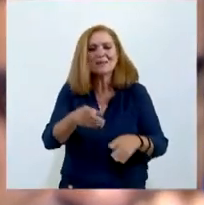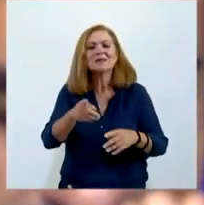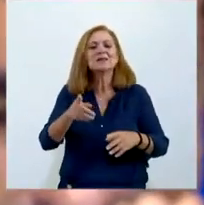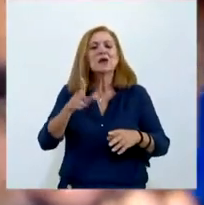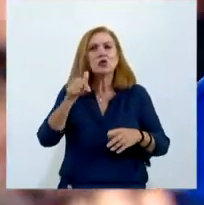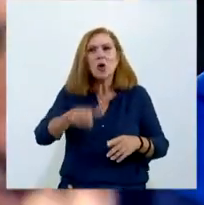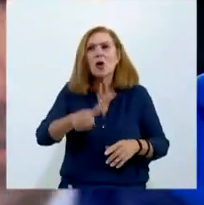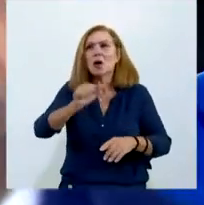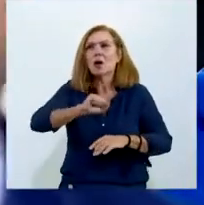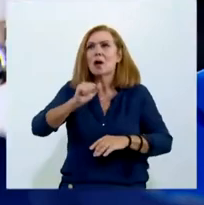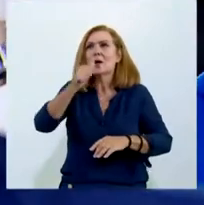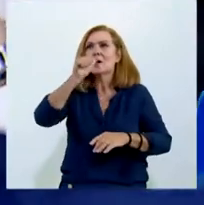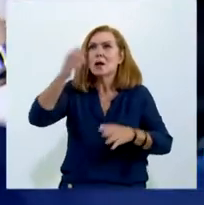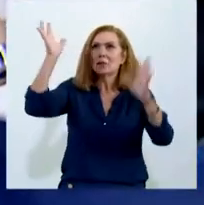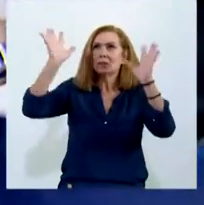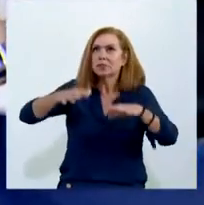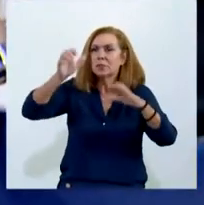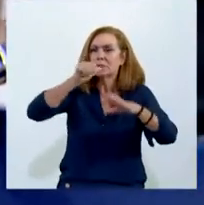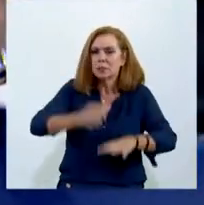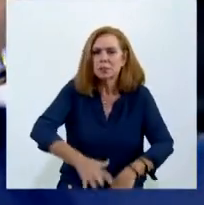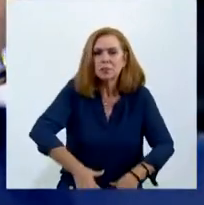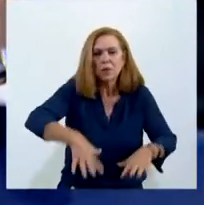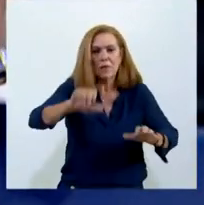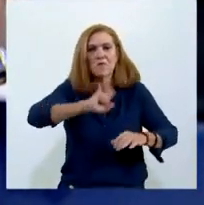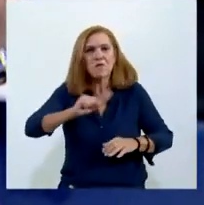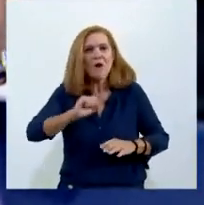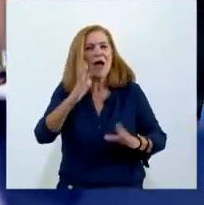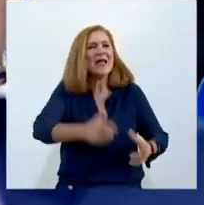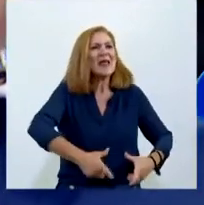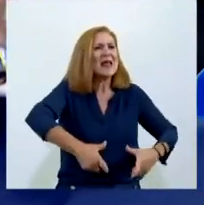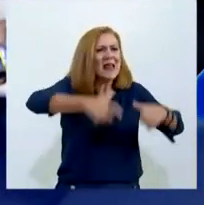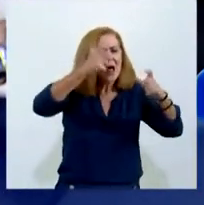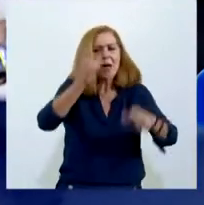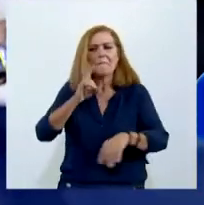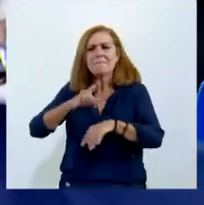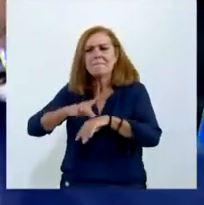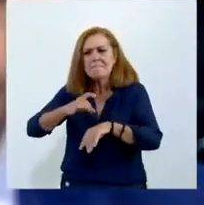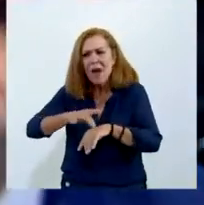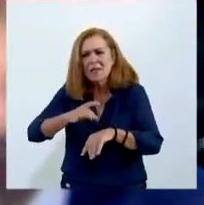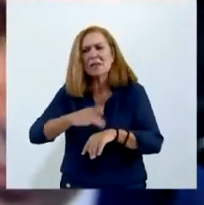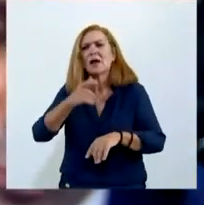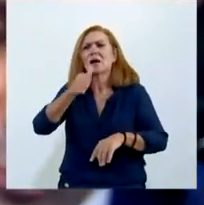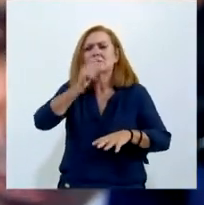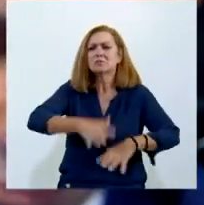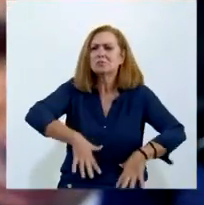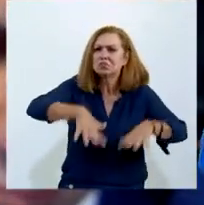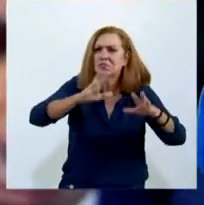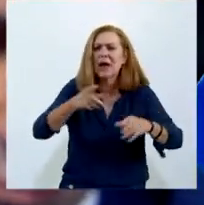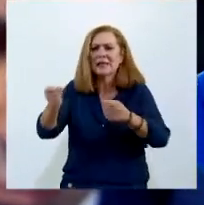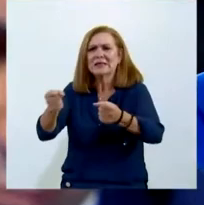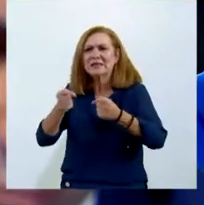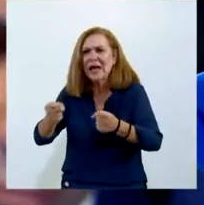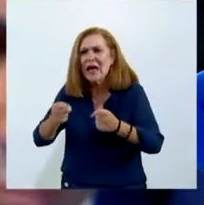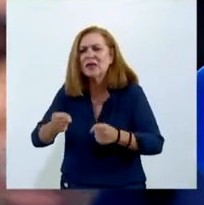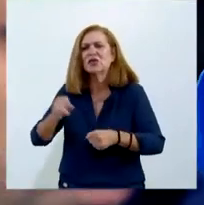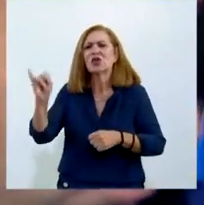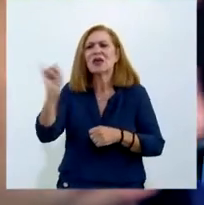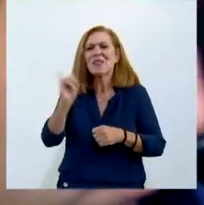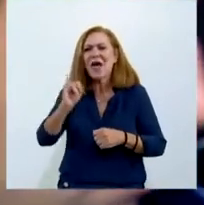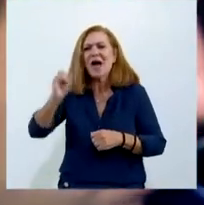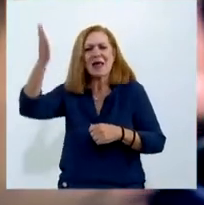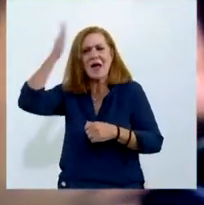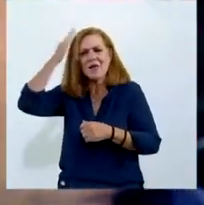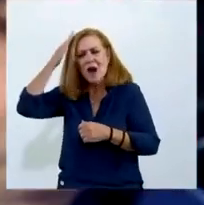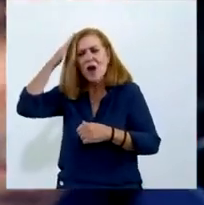τις πλημμύρες. Είχαμε πλημμύρες και στην Ηλία, είχαμε στην Αχαΐα, στον Ιαννό, Ζάκυνθος, Ιθάκη και Κεφαλονιά.